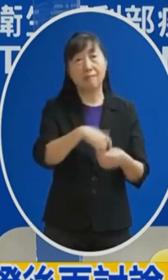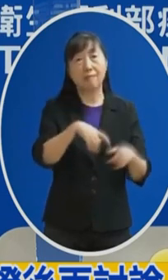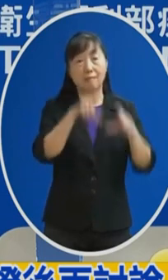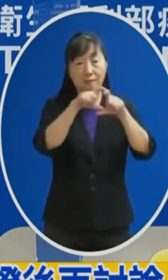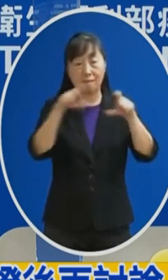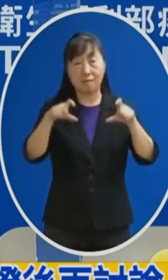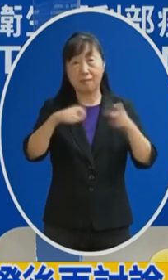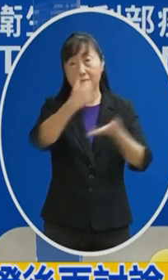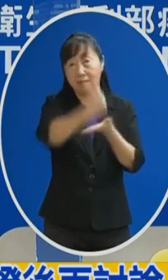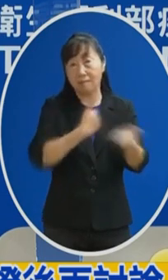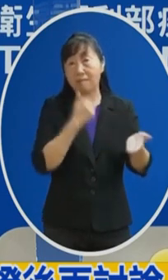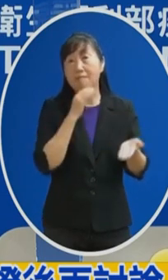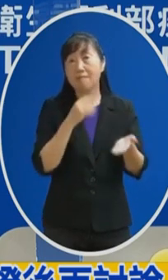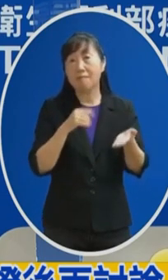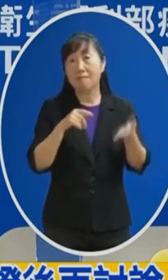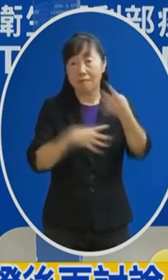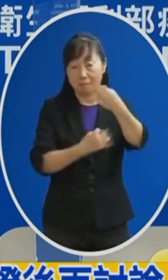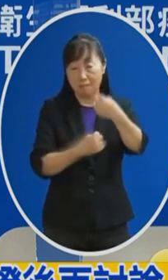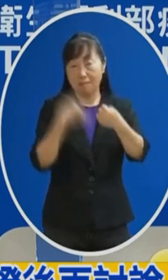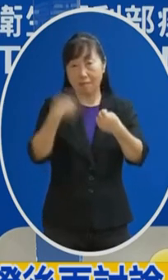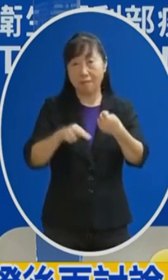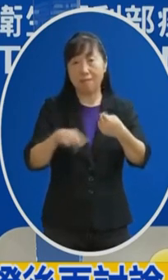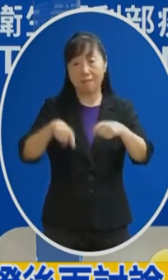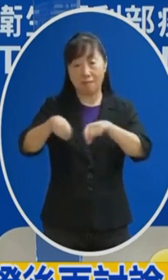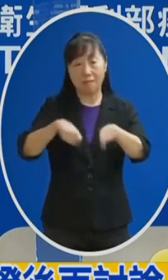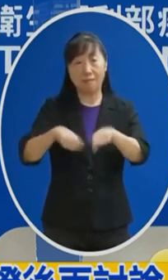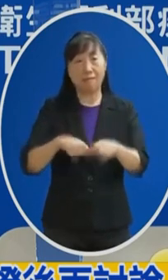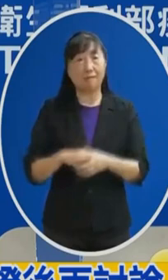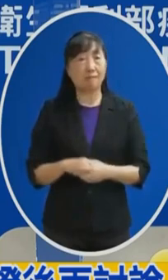况，然后再去做规划。